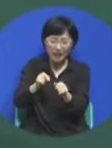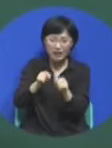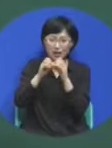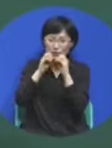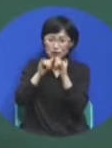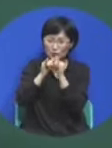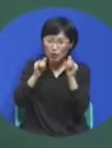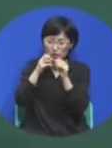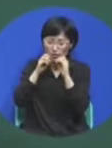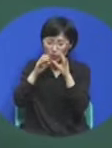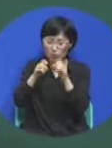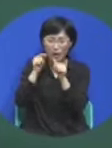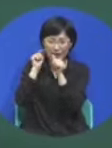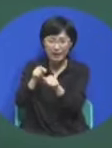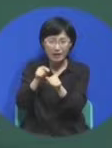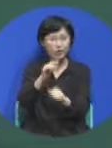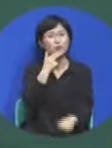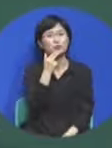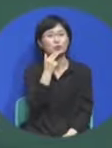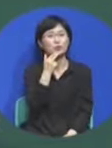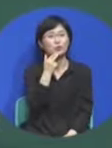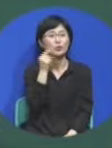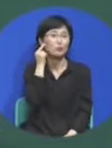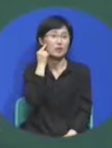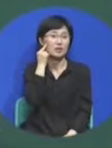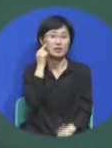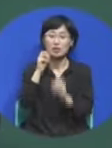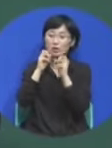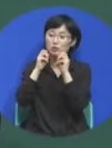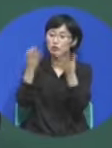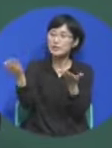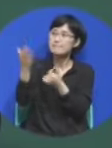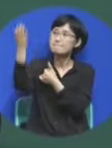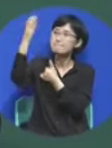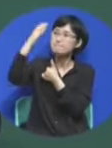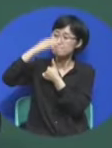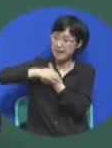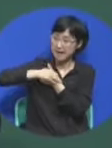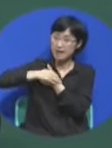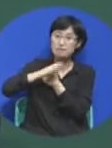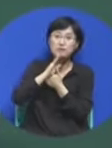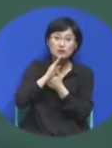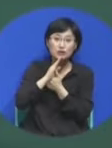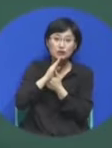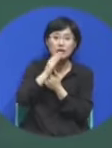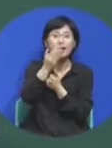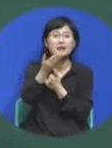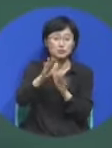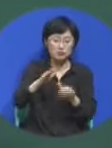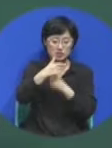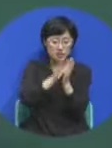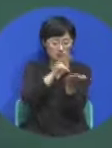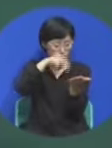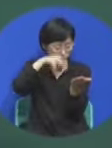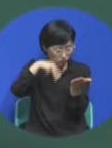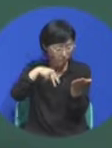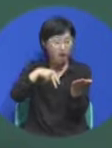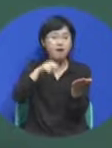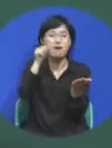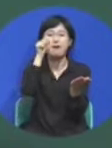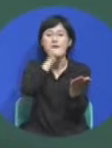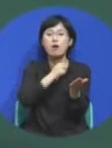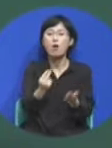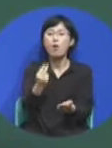凡有气息都应该传到圣经里没有这样的记载. 전도는 우리의 또 사명이지만 성경에 오늘 호흡 있는 자마다 여호와를 찬양하라.